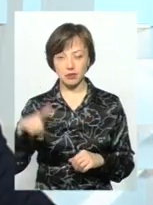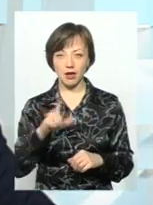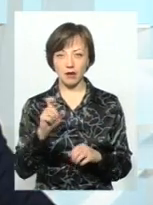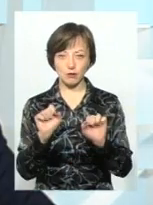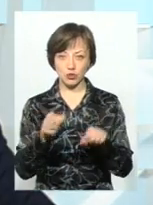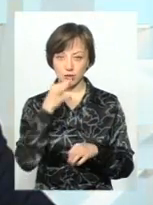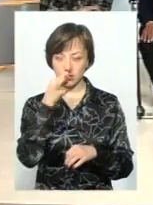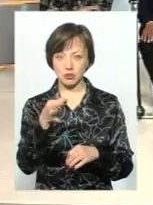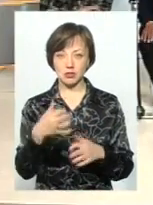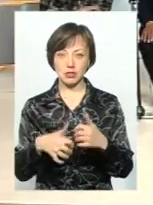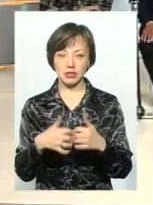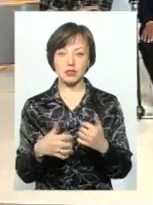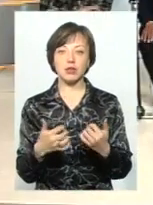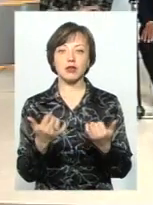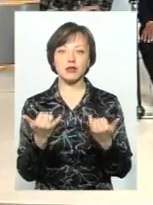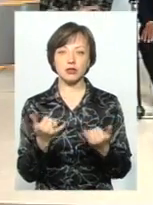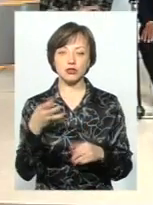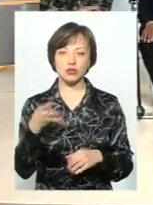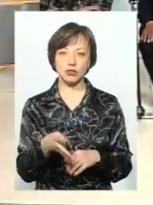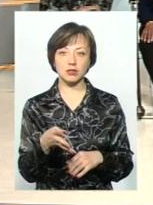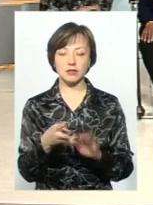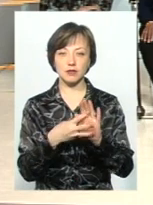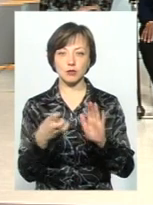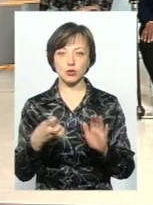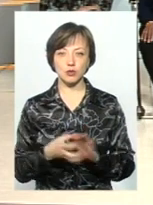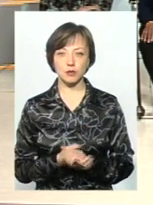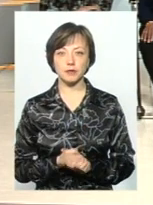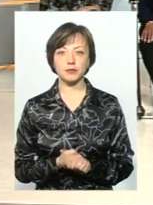Можете її назвати? Так, да, на сьогоднішній день складає 4 800